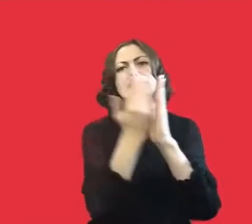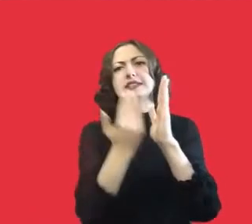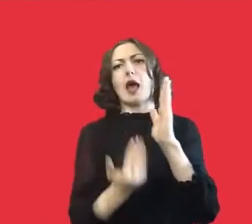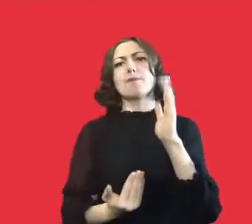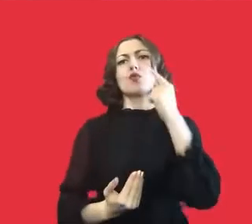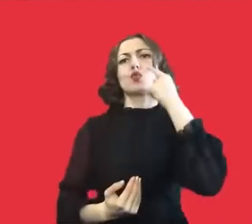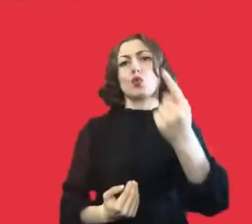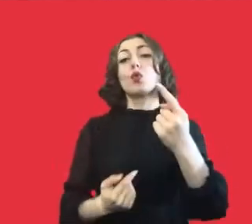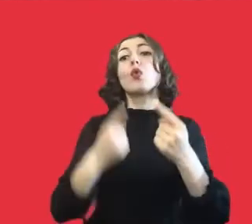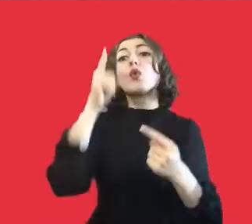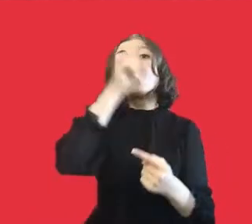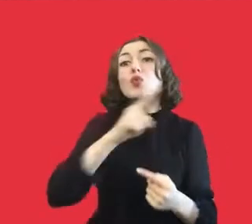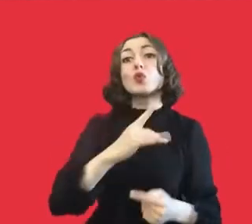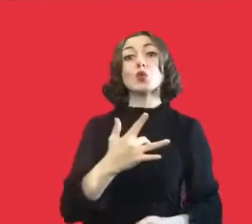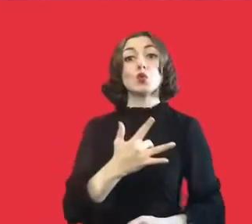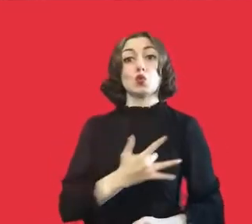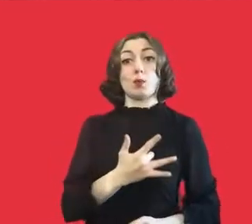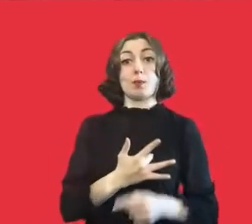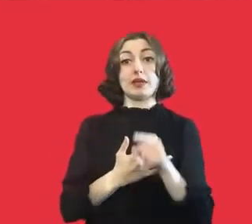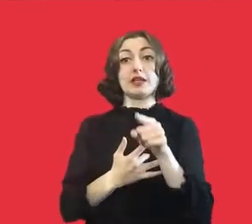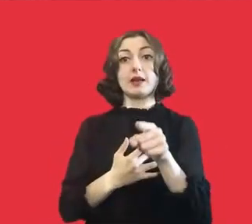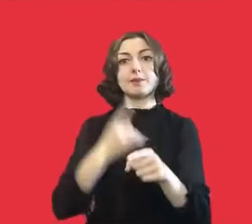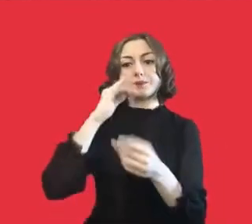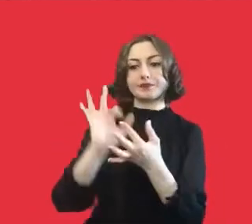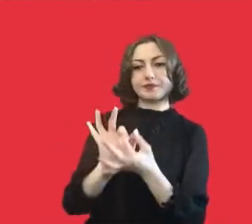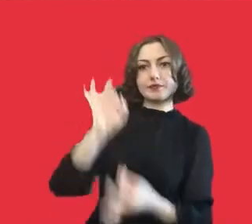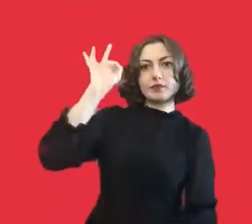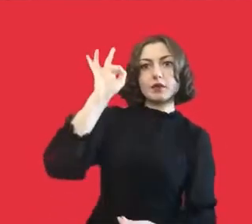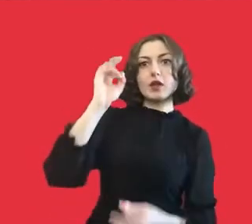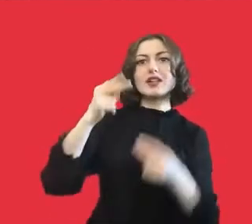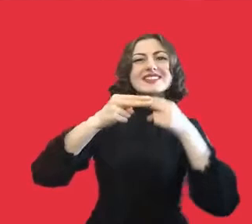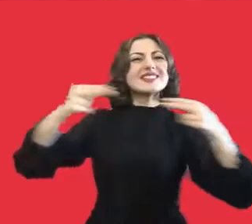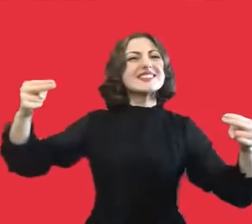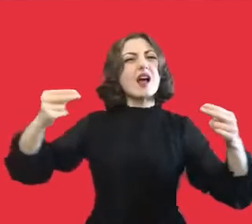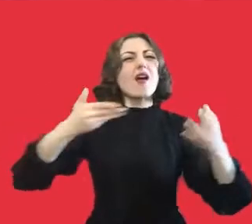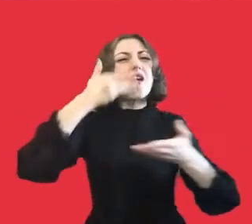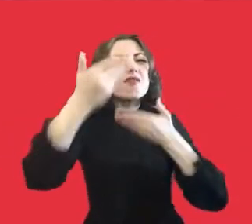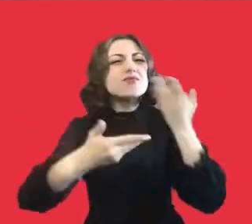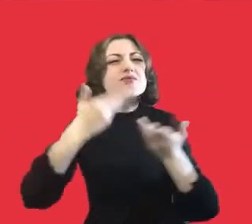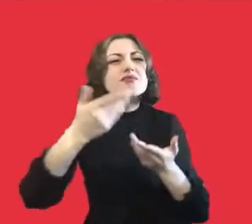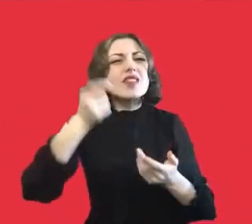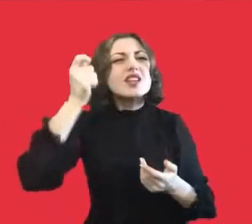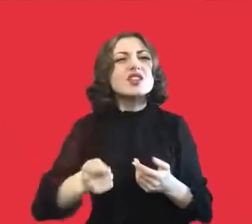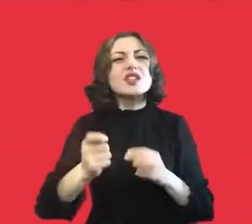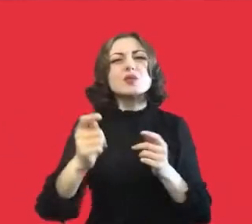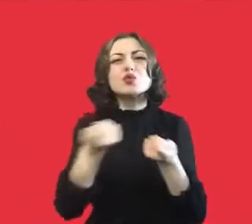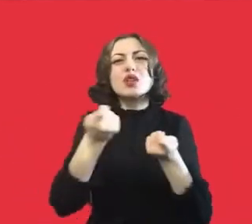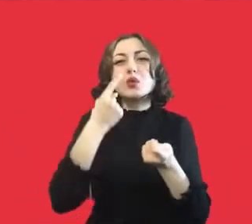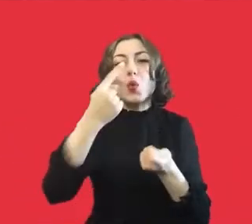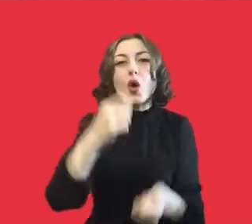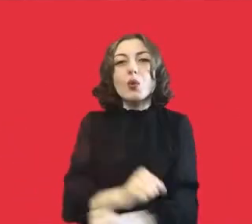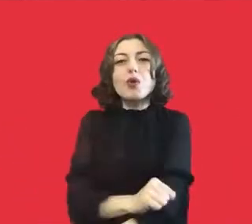aslında gönüllülüğün bireysel serüveni dışında ki bu aslında bir iç duygusal veya bir